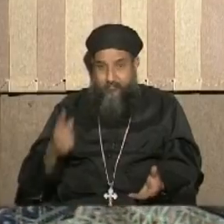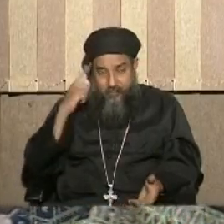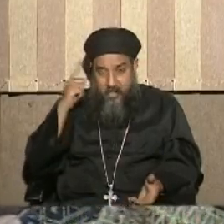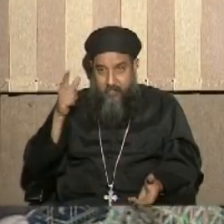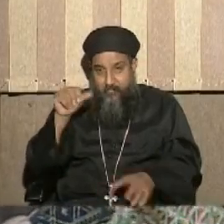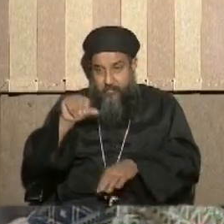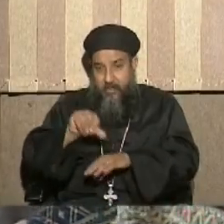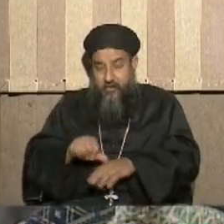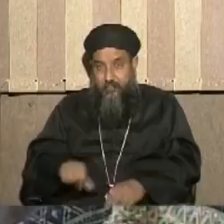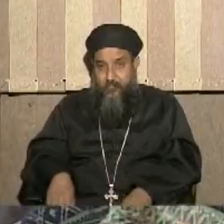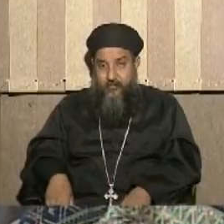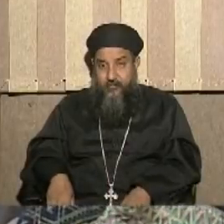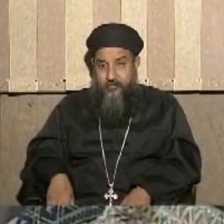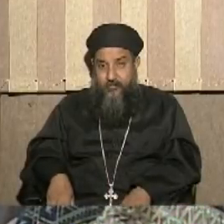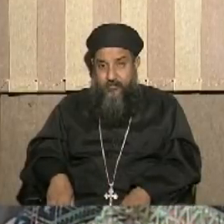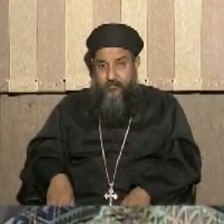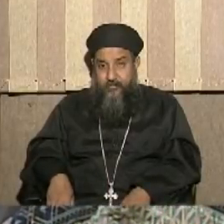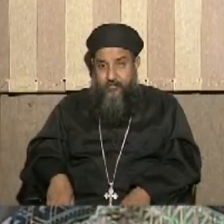انت تعرف مكانهم؟